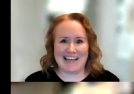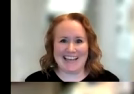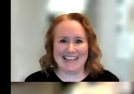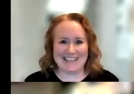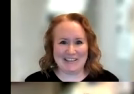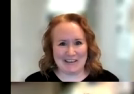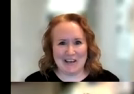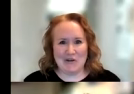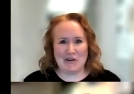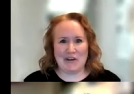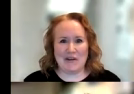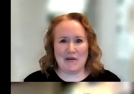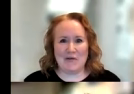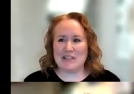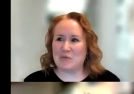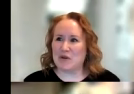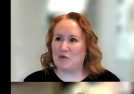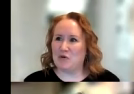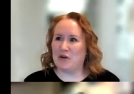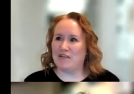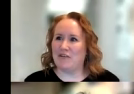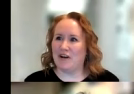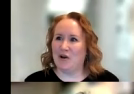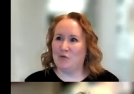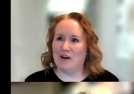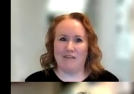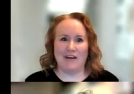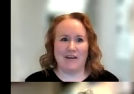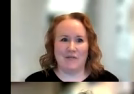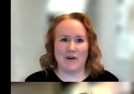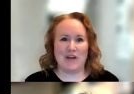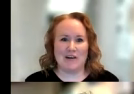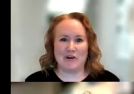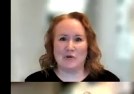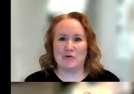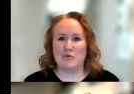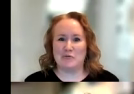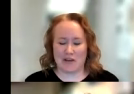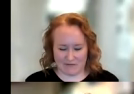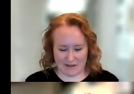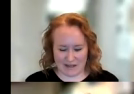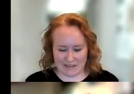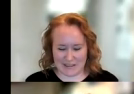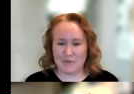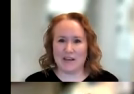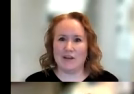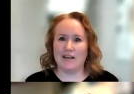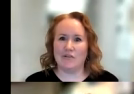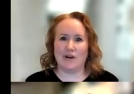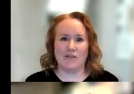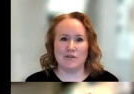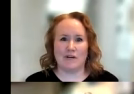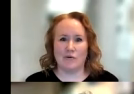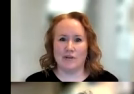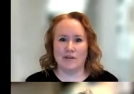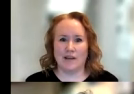Lenge etterlengtet. Veldig spent på å høre hva Olav Rambringa fra Kulturdepartementet vil si om den, og jeg